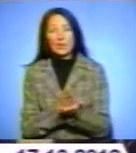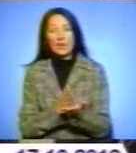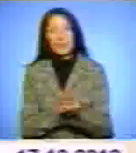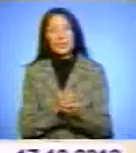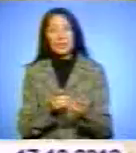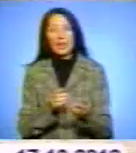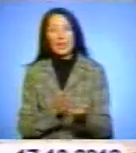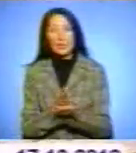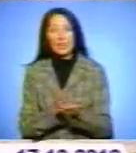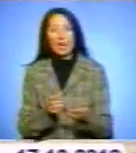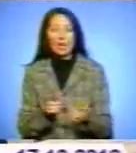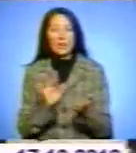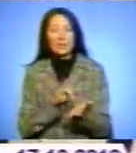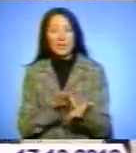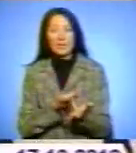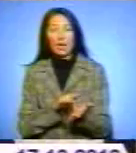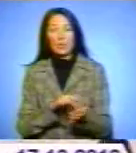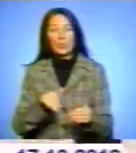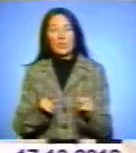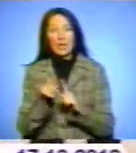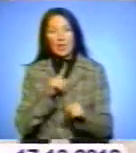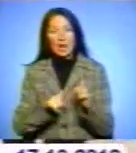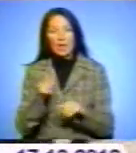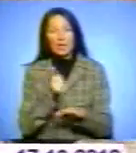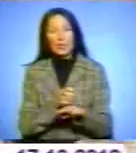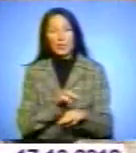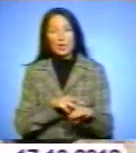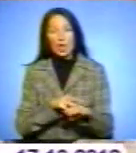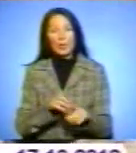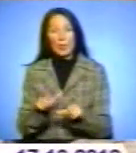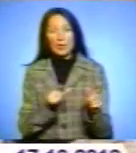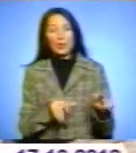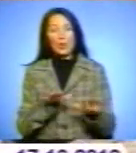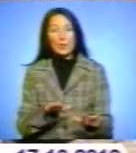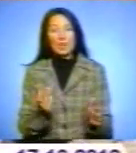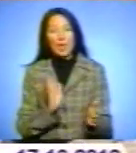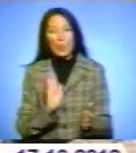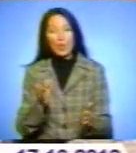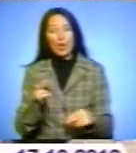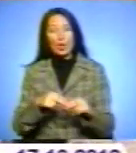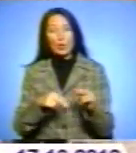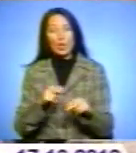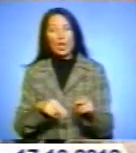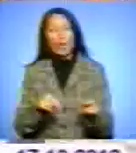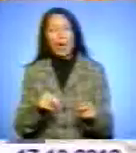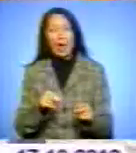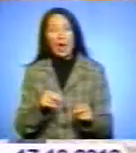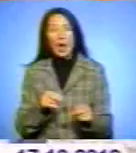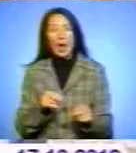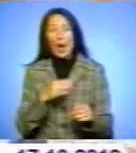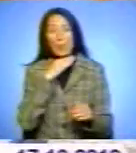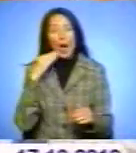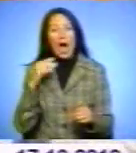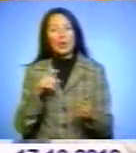Одесі. Одразу після наради головний міліціонер країни вирушив до місця, де незабаром має розпочатися будівництво багатоквартирного будинку, де